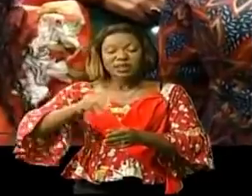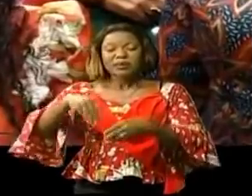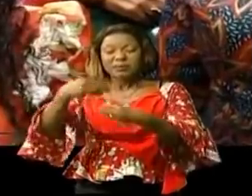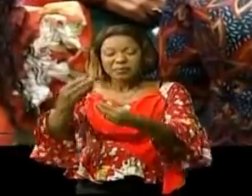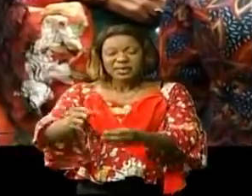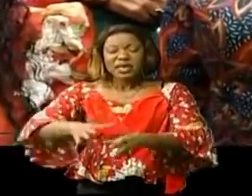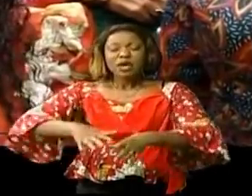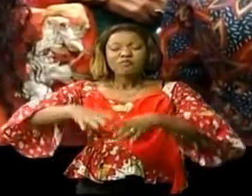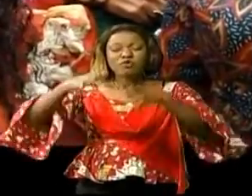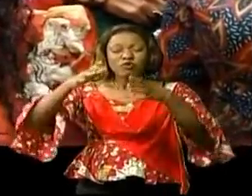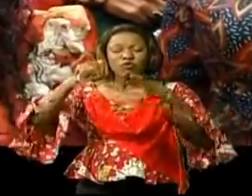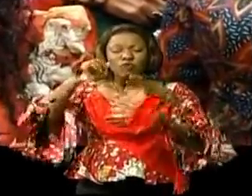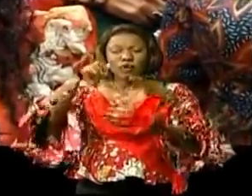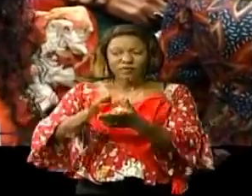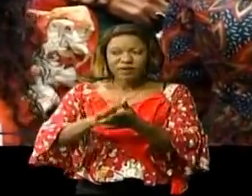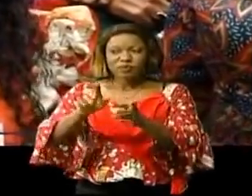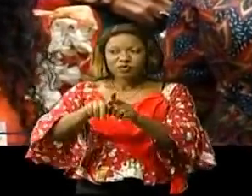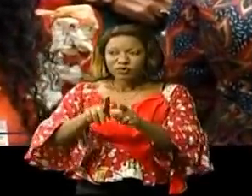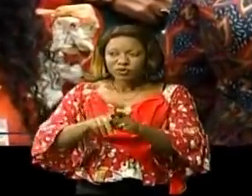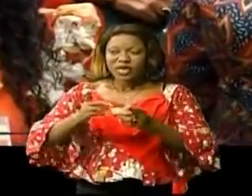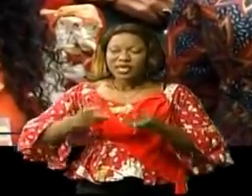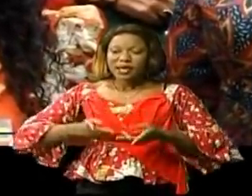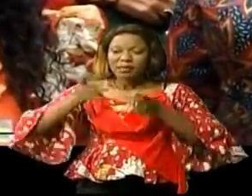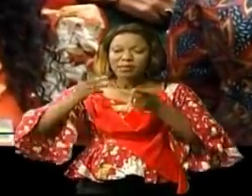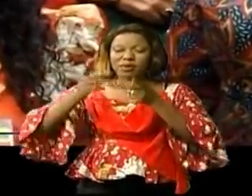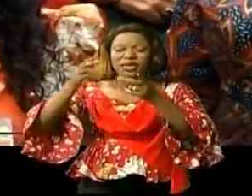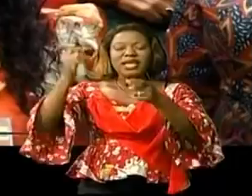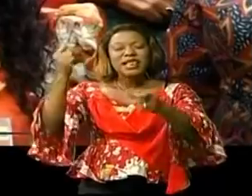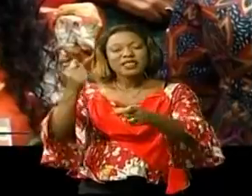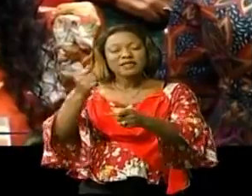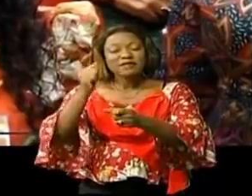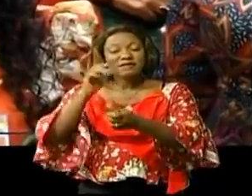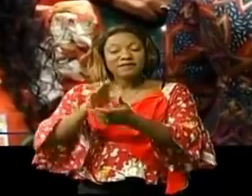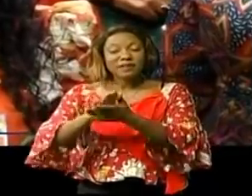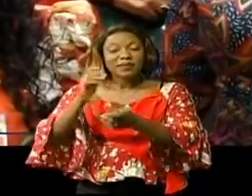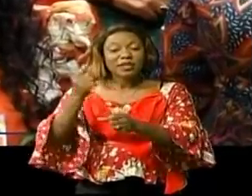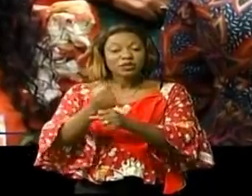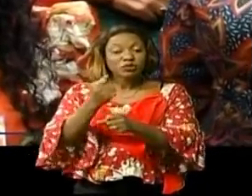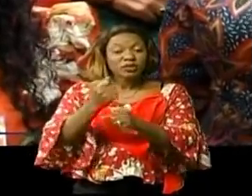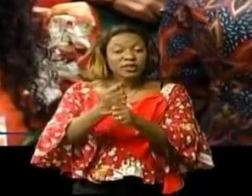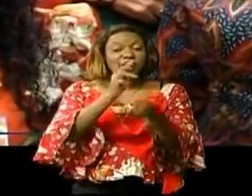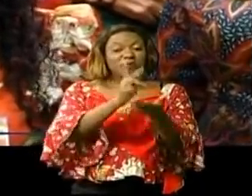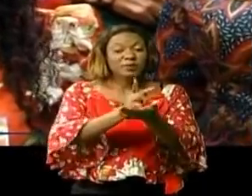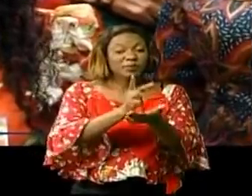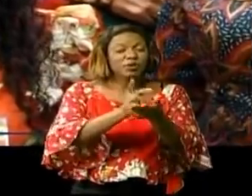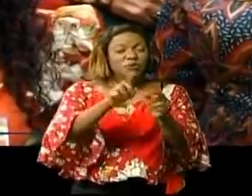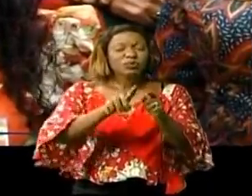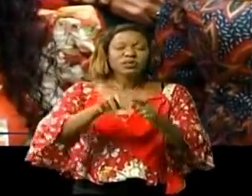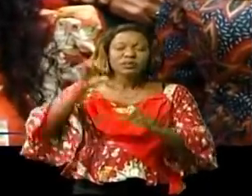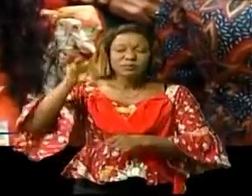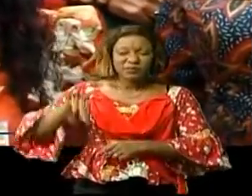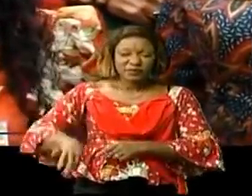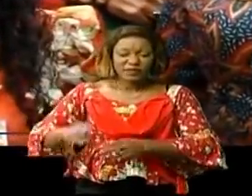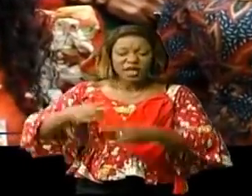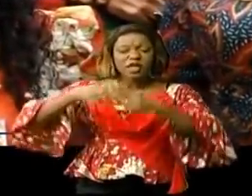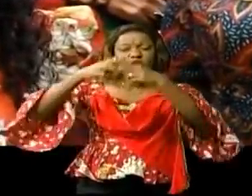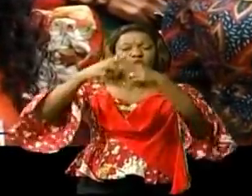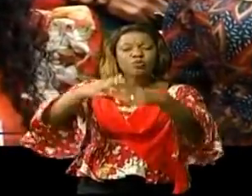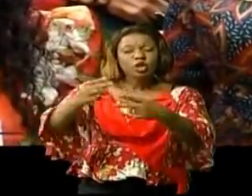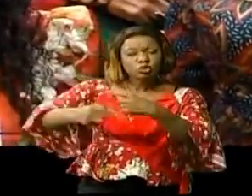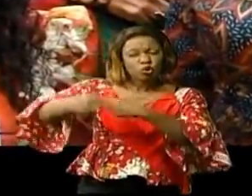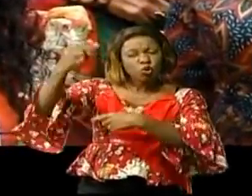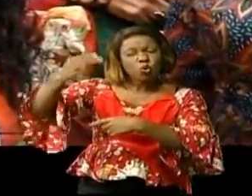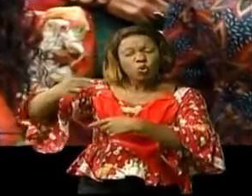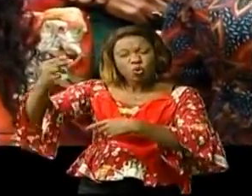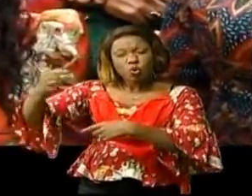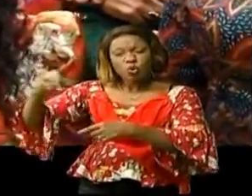des plaidoyers pour les femmes qui sont dans les entreprises publiques pour qu'elles puissent bénéficier des nominations et des grades, que